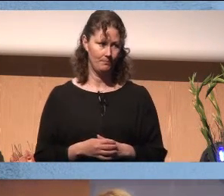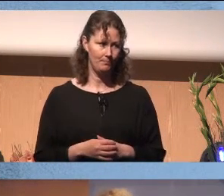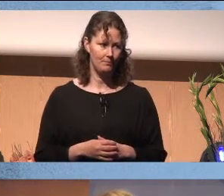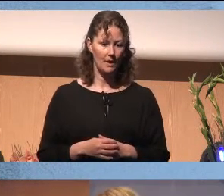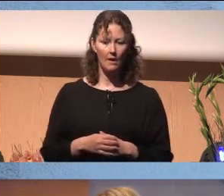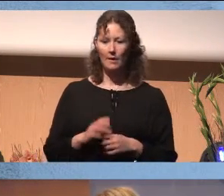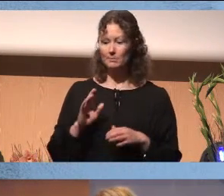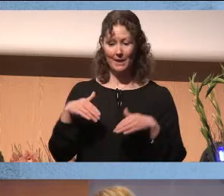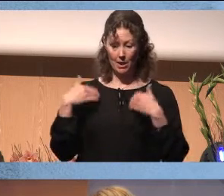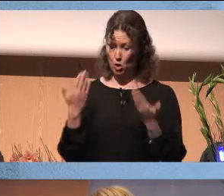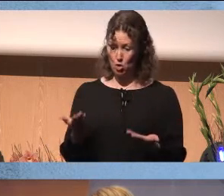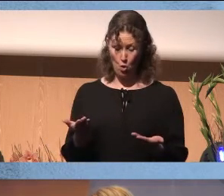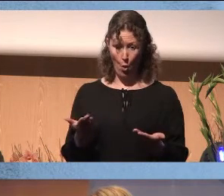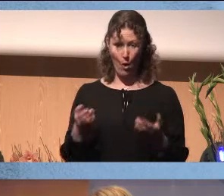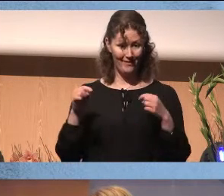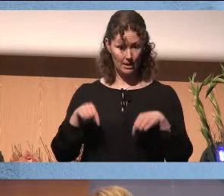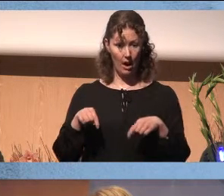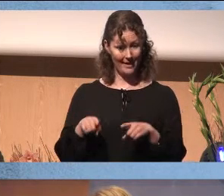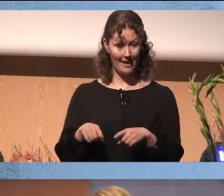Det jo ikke lov i dag det der da.